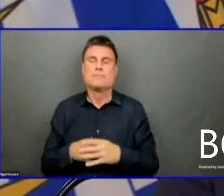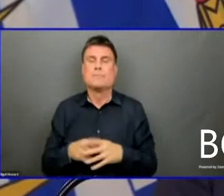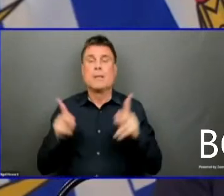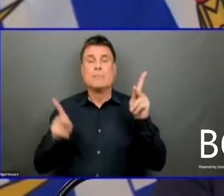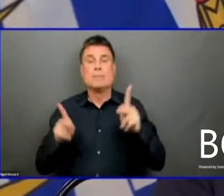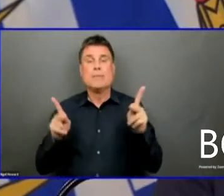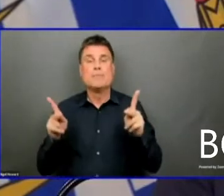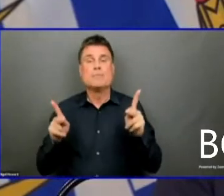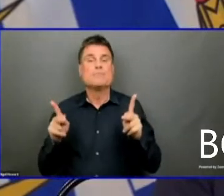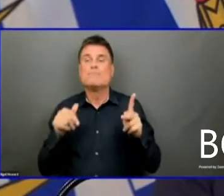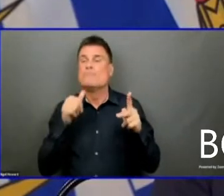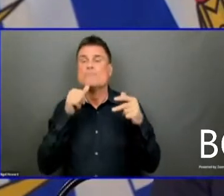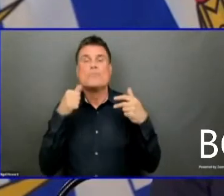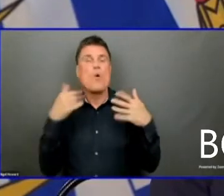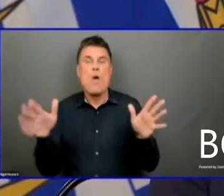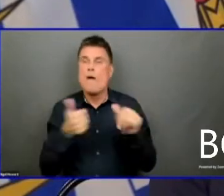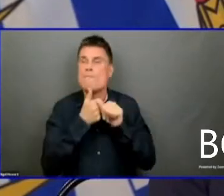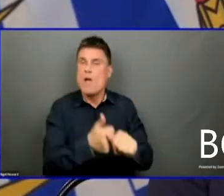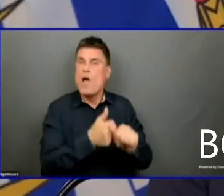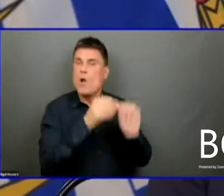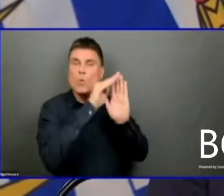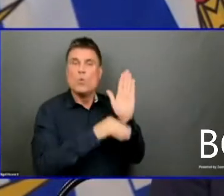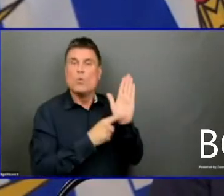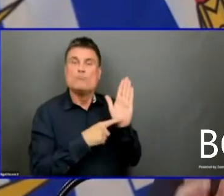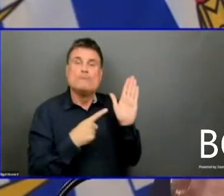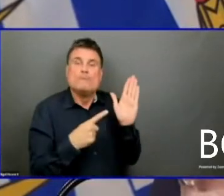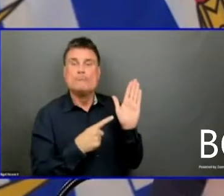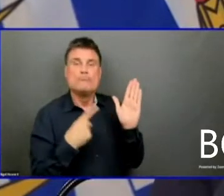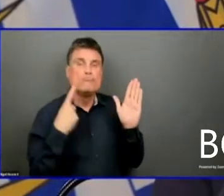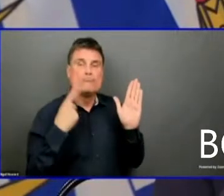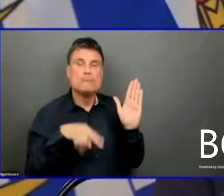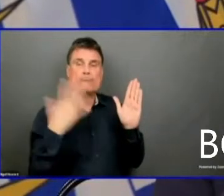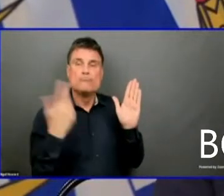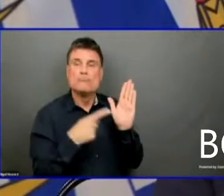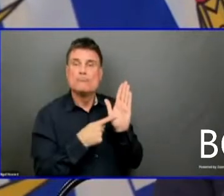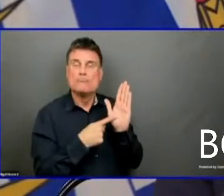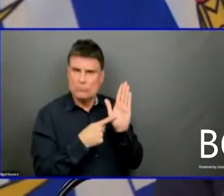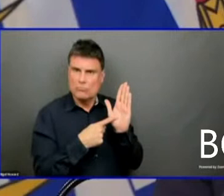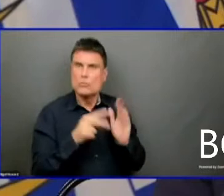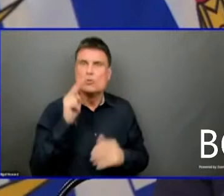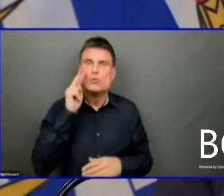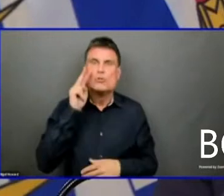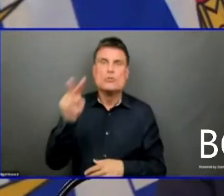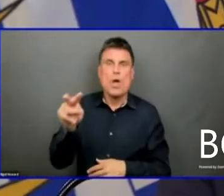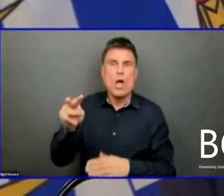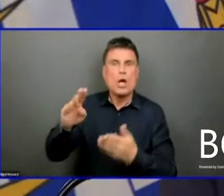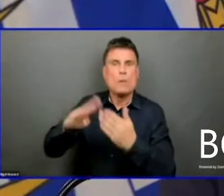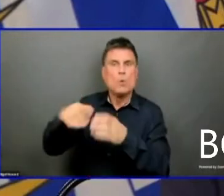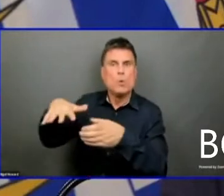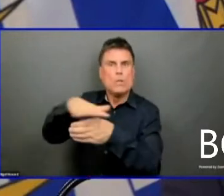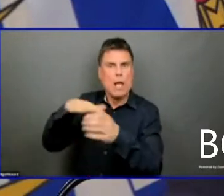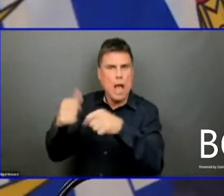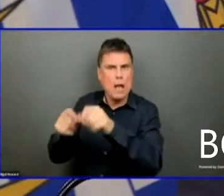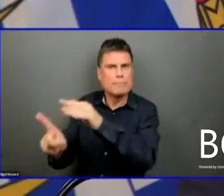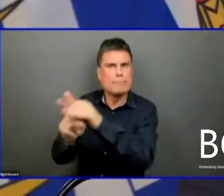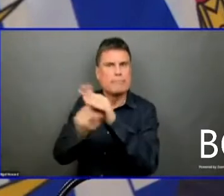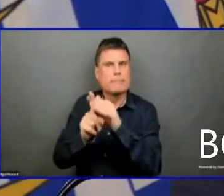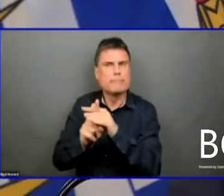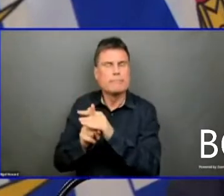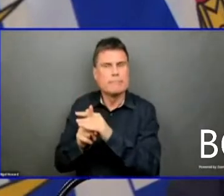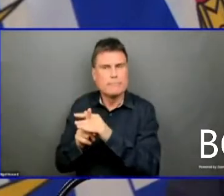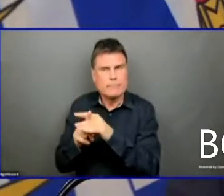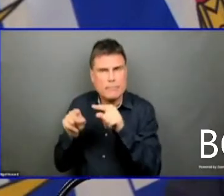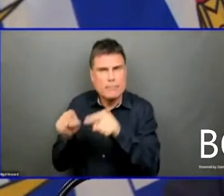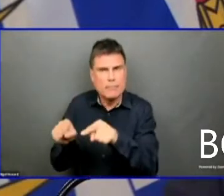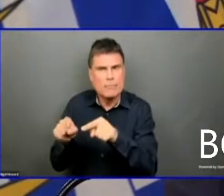破 to 底 do. 线。 And we saw that in certain communities, and in those places we saw a lot of transmission 我 both 们已经 between 看到了 staff